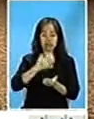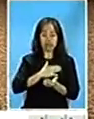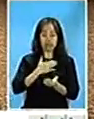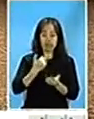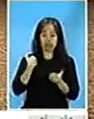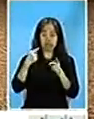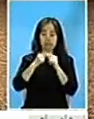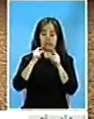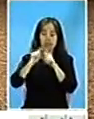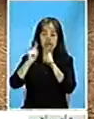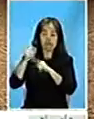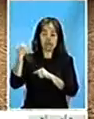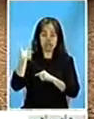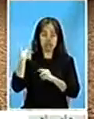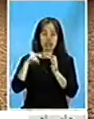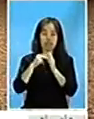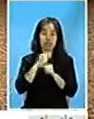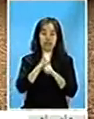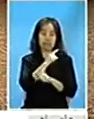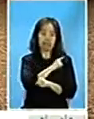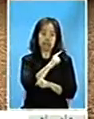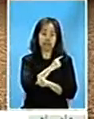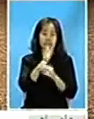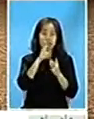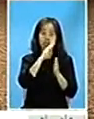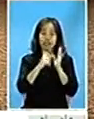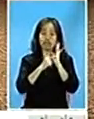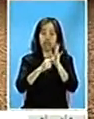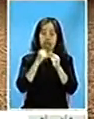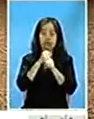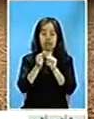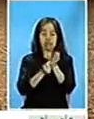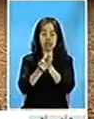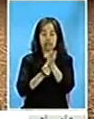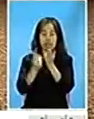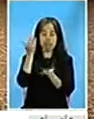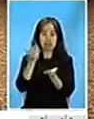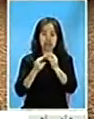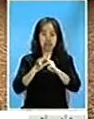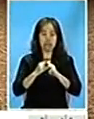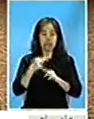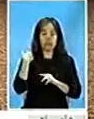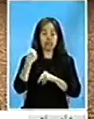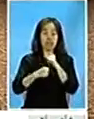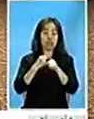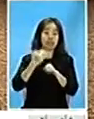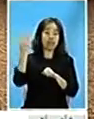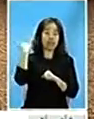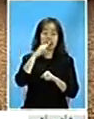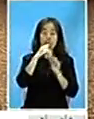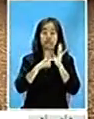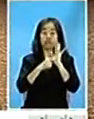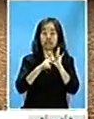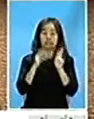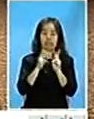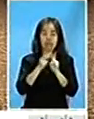คะก็ขาดวินัยเป็นอย่างยิ่งนะคะเช่นสามารถไปเปลี่ยนแปลงได้ตามอำเภอใจปีที่แล้วยกตัวอย่างเวลากรรมธิ